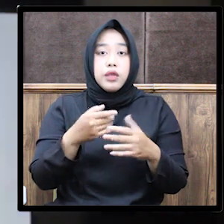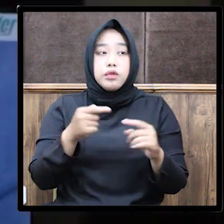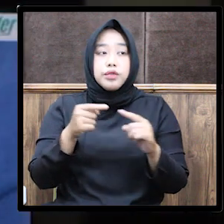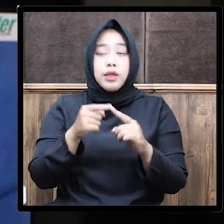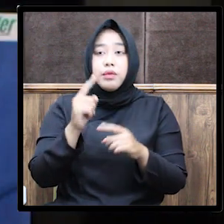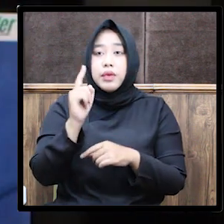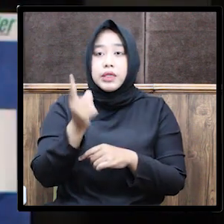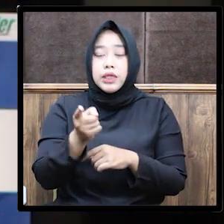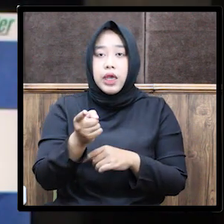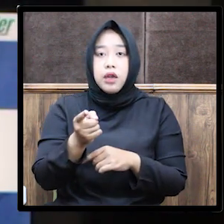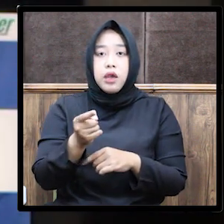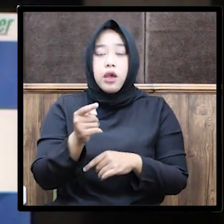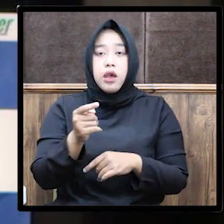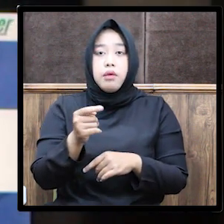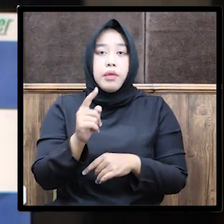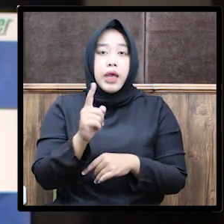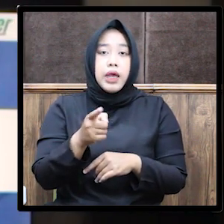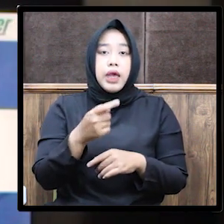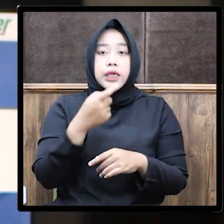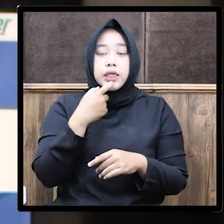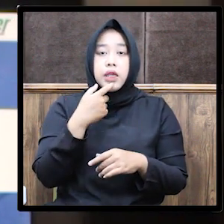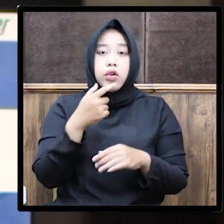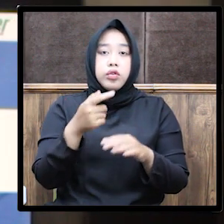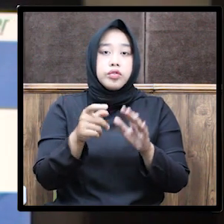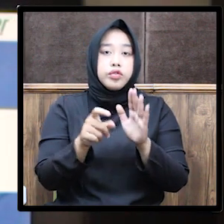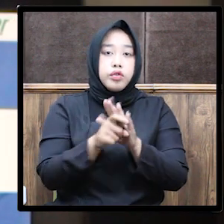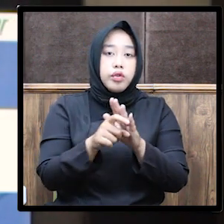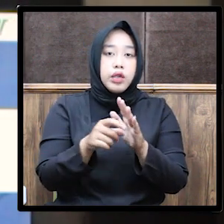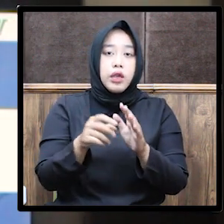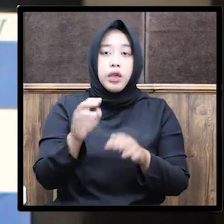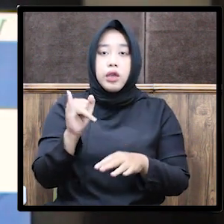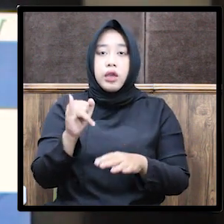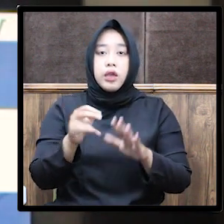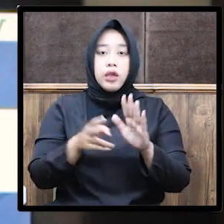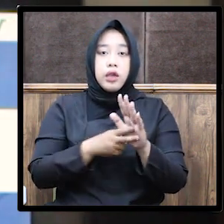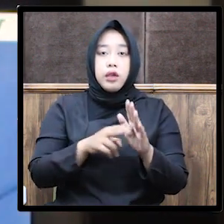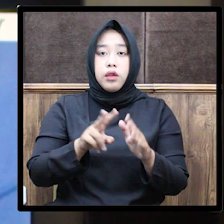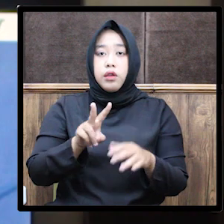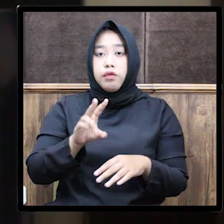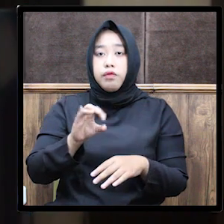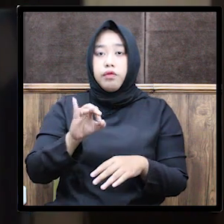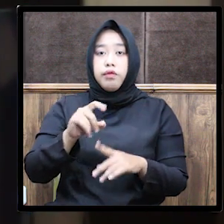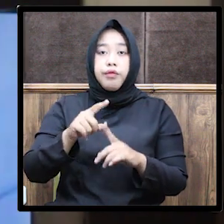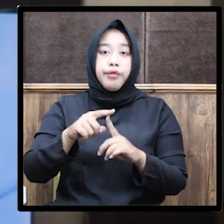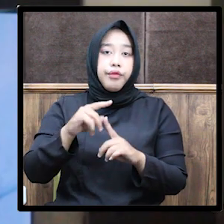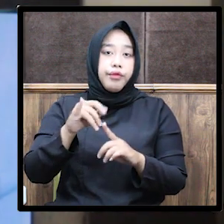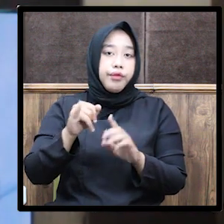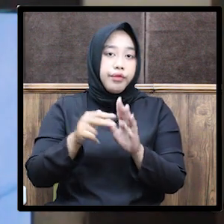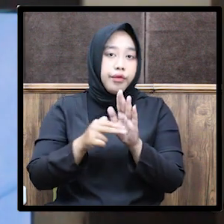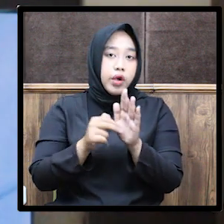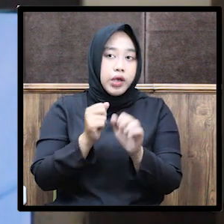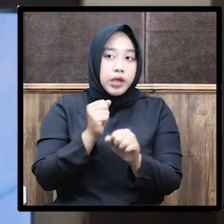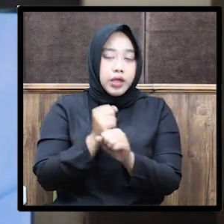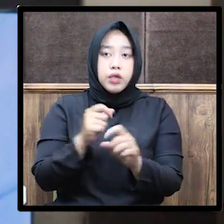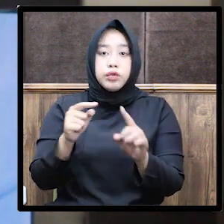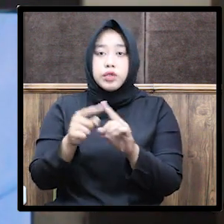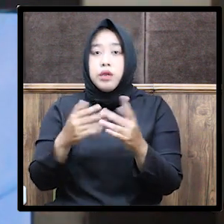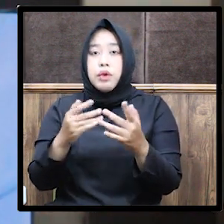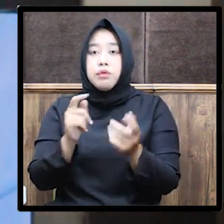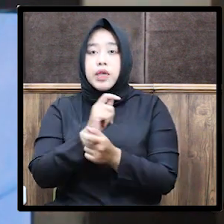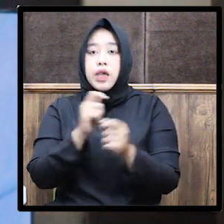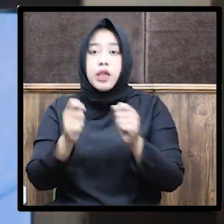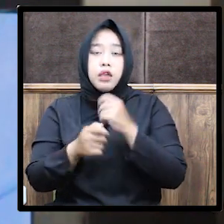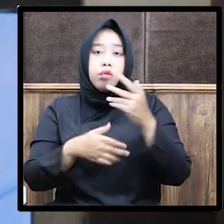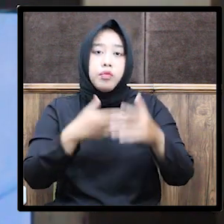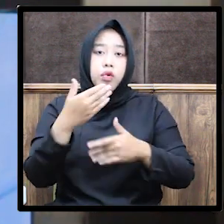memastikan penggunaan misalnya e-voting gitu, untuk menggantikan rumitnya